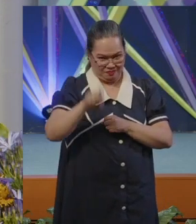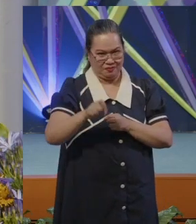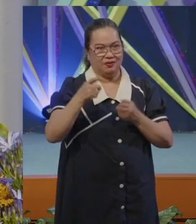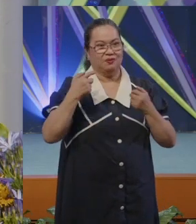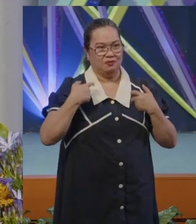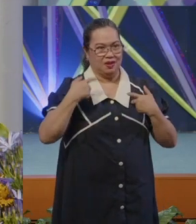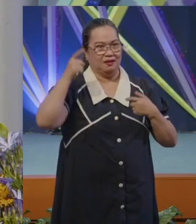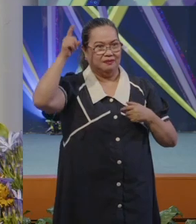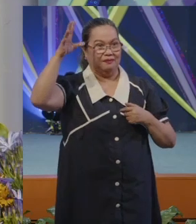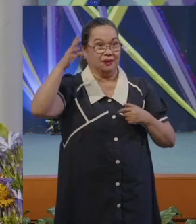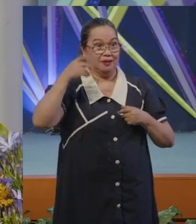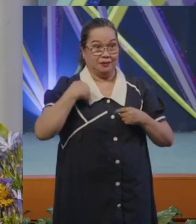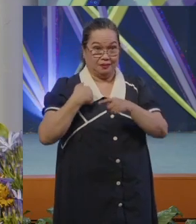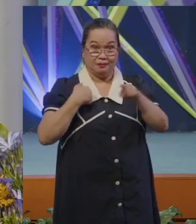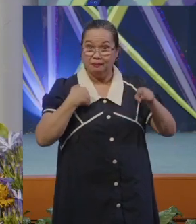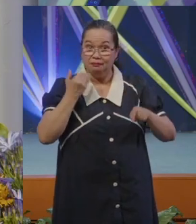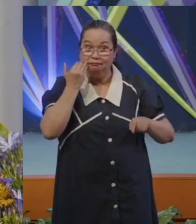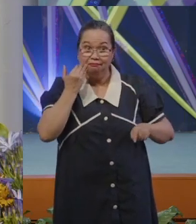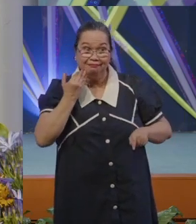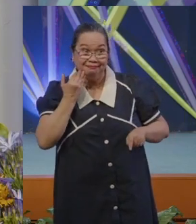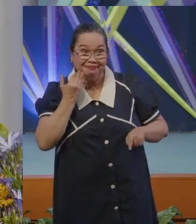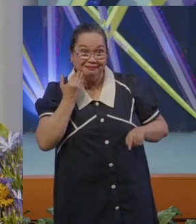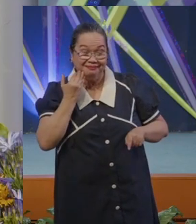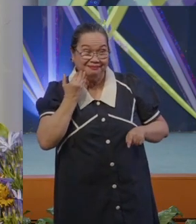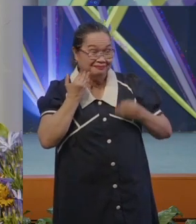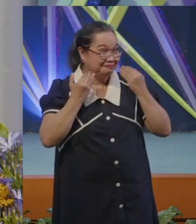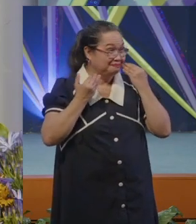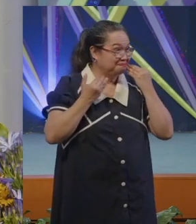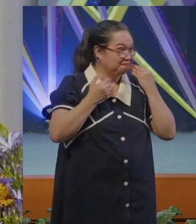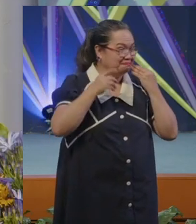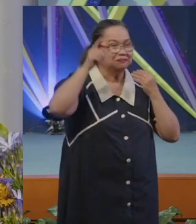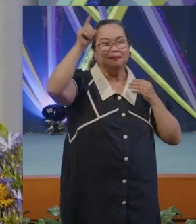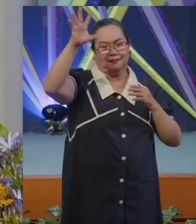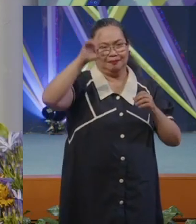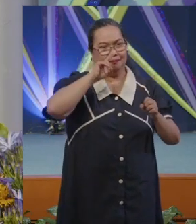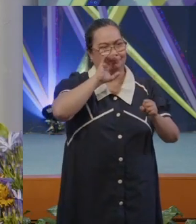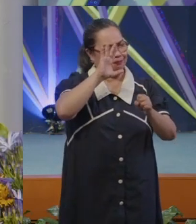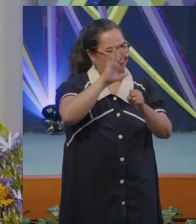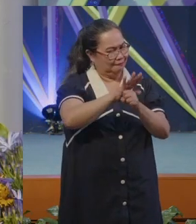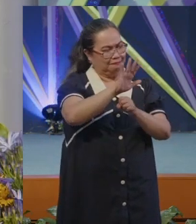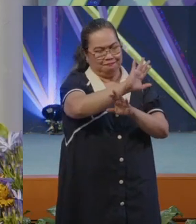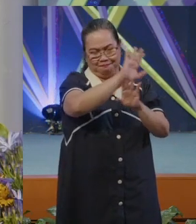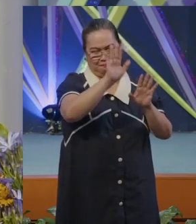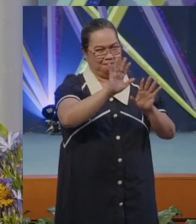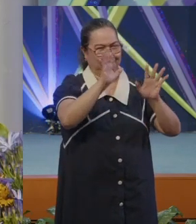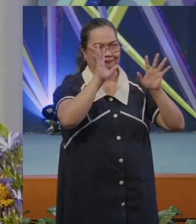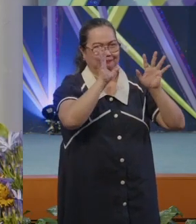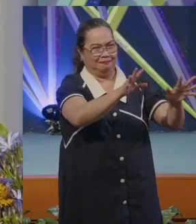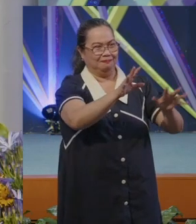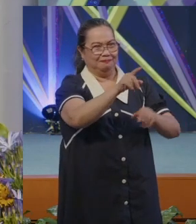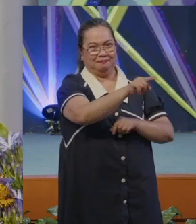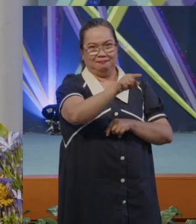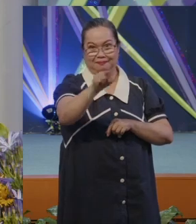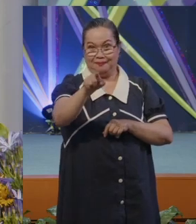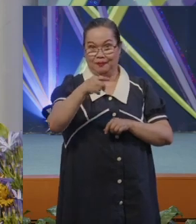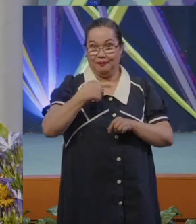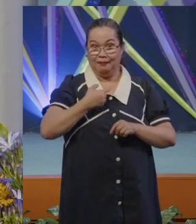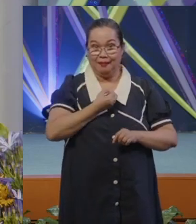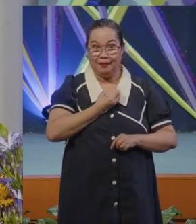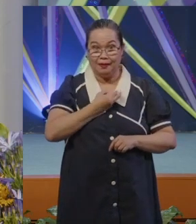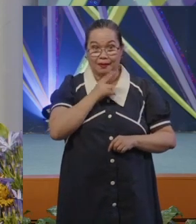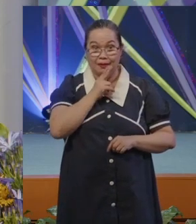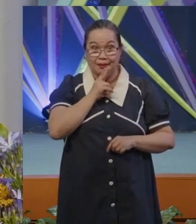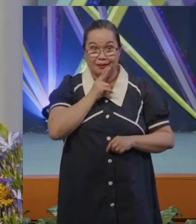Kayo ba'y nagkukulang? I will never leave you nor forsake you. Kayo ba'y natatakot,